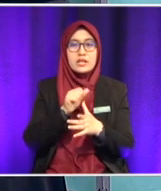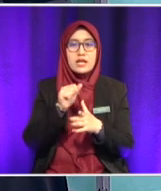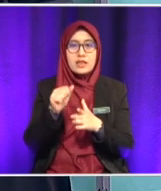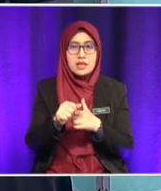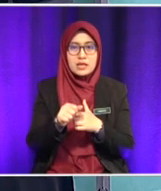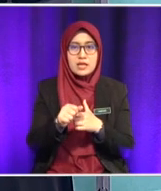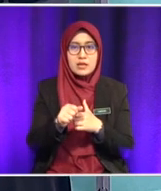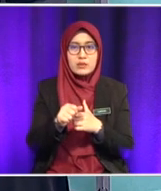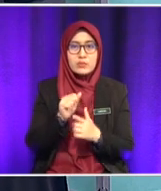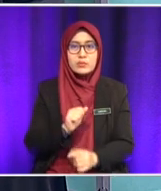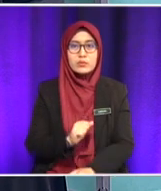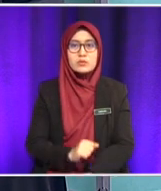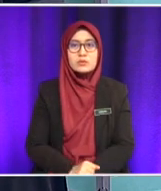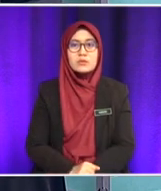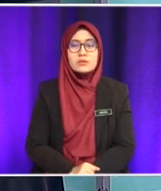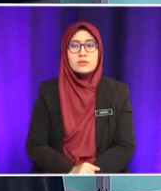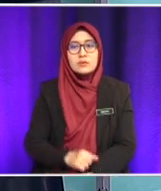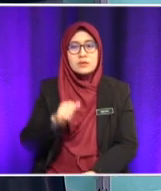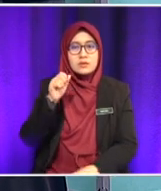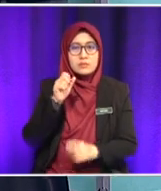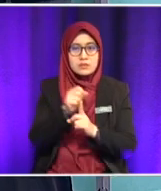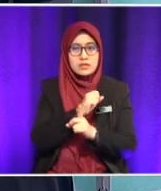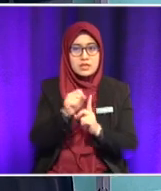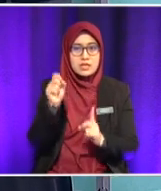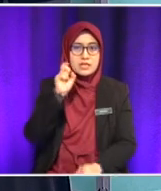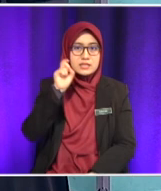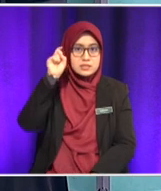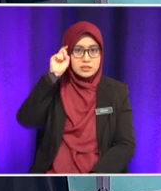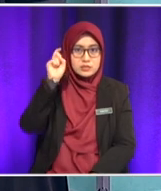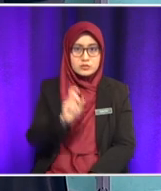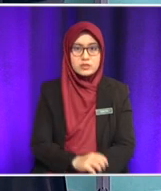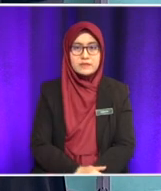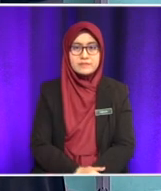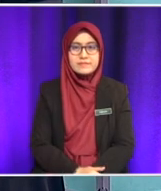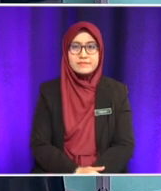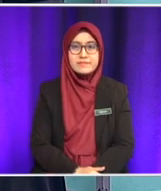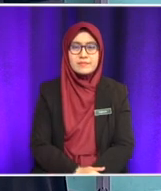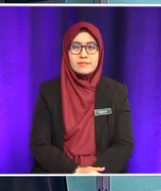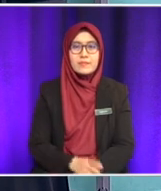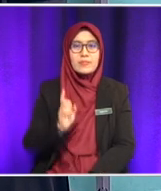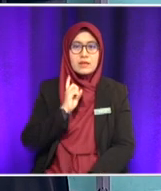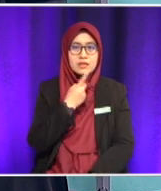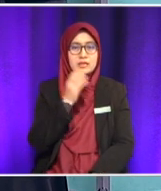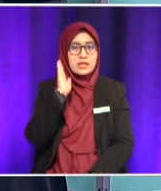kita bagi situasi bagaimana pelaku dan juga